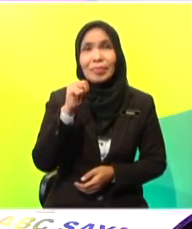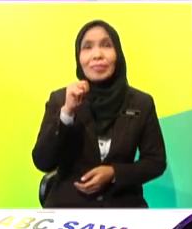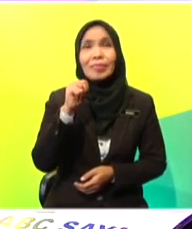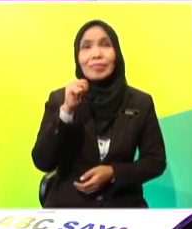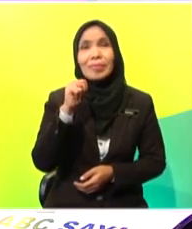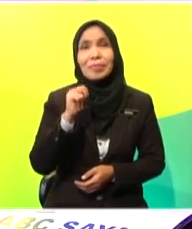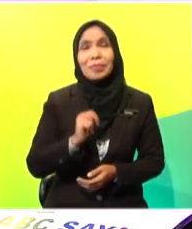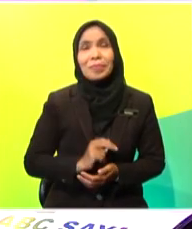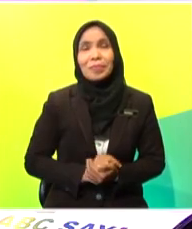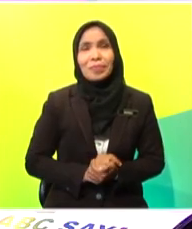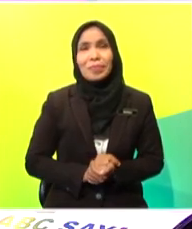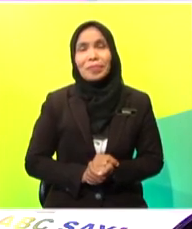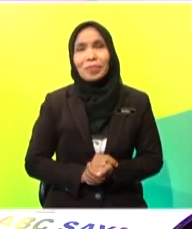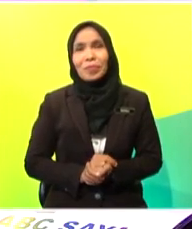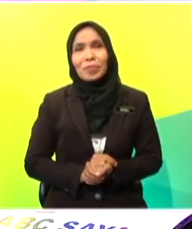naning9